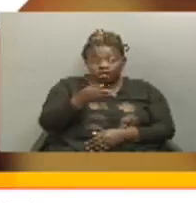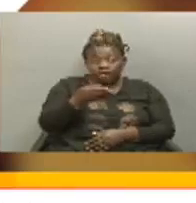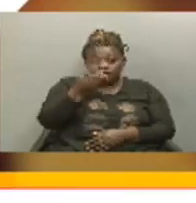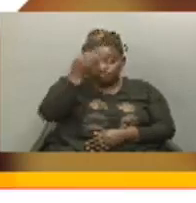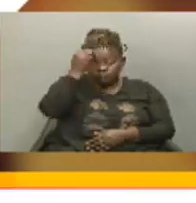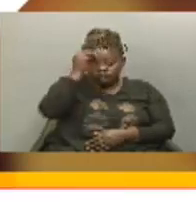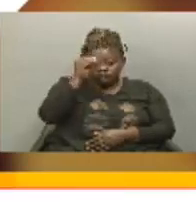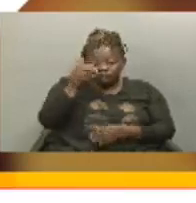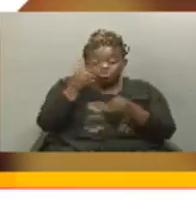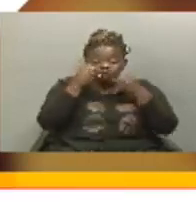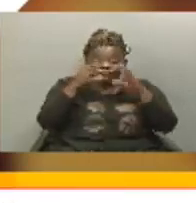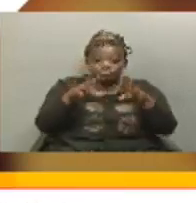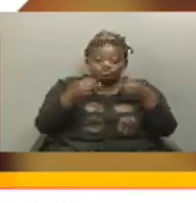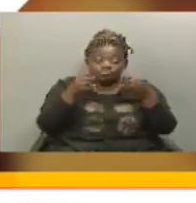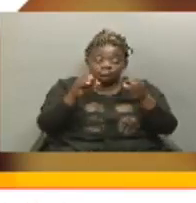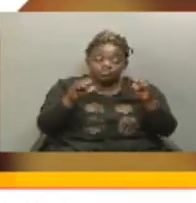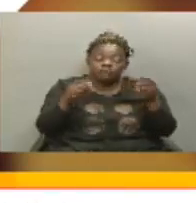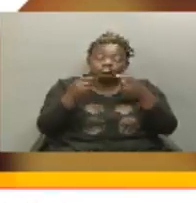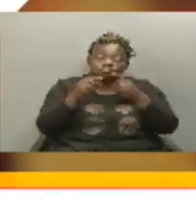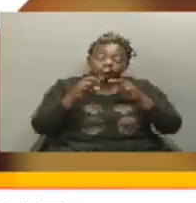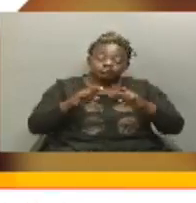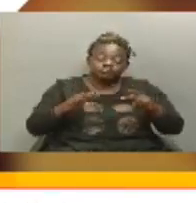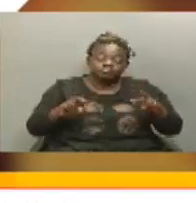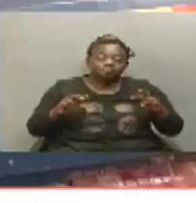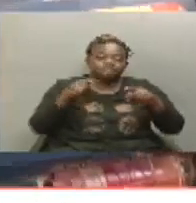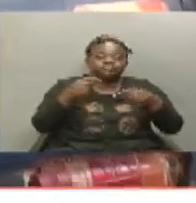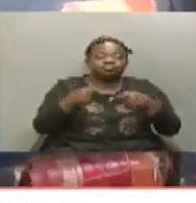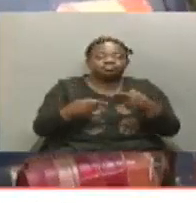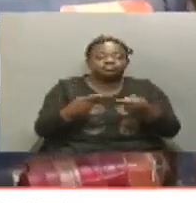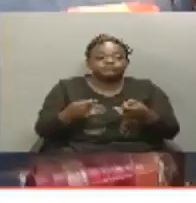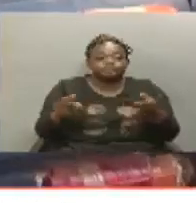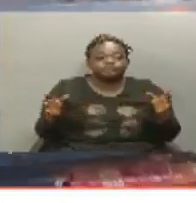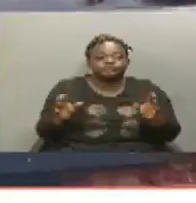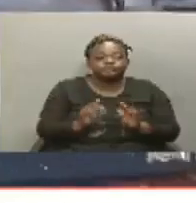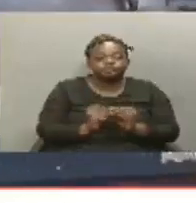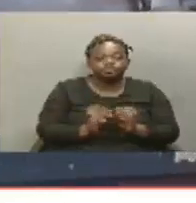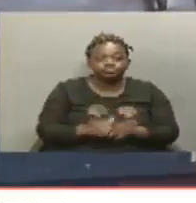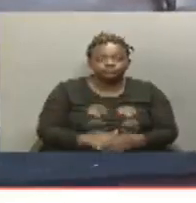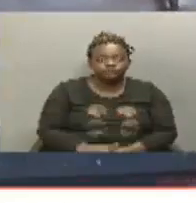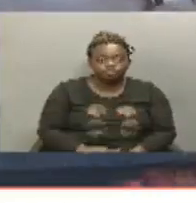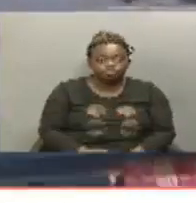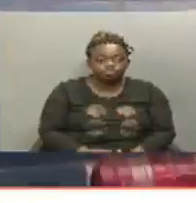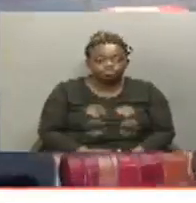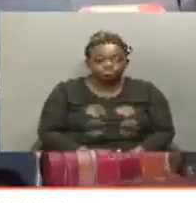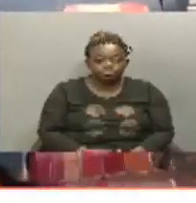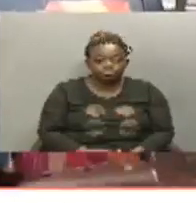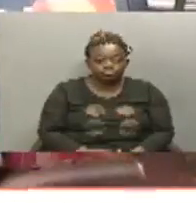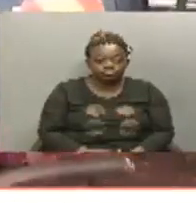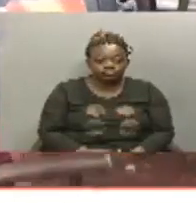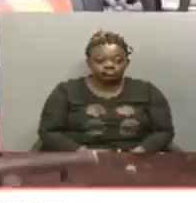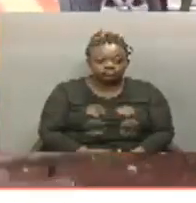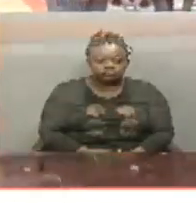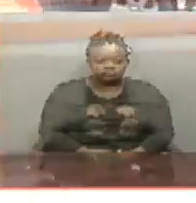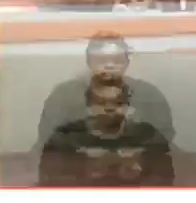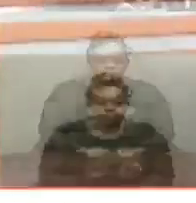atuwe amawulire ago naye ng'okunoonyereza kukukyagenda mu maaso. Yudaya Namyalo yakusakidde eggulire lino.